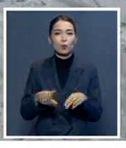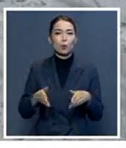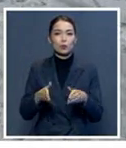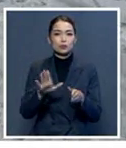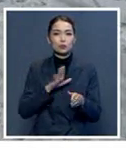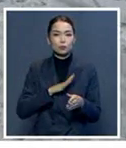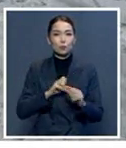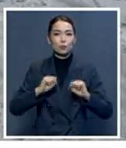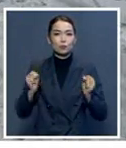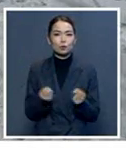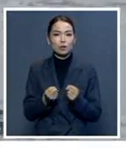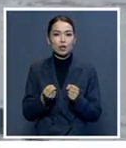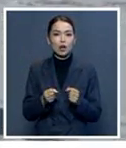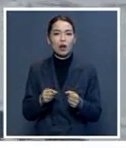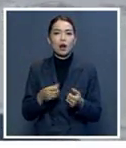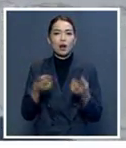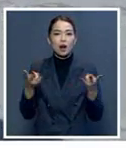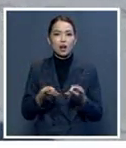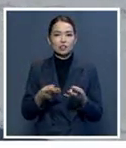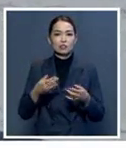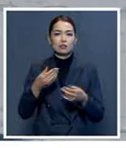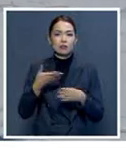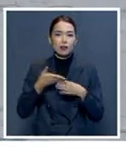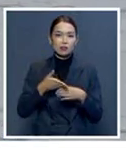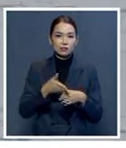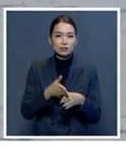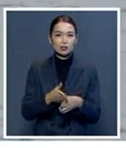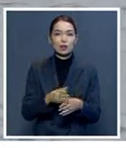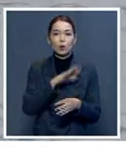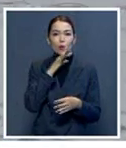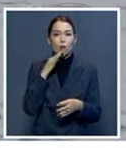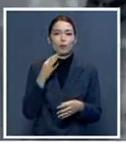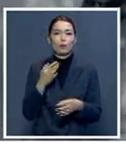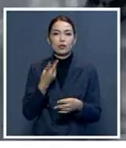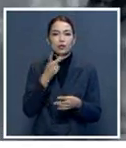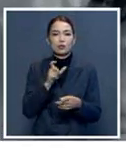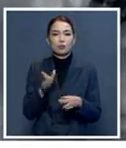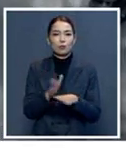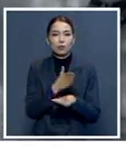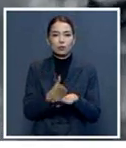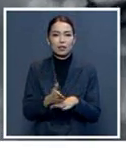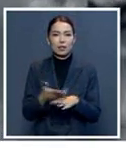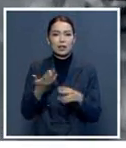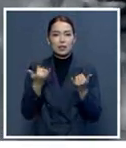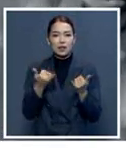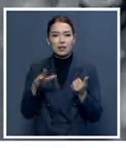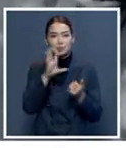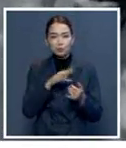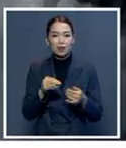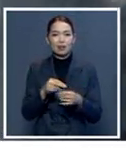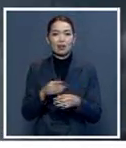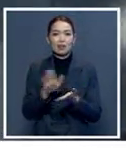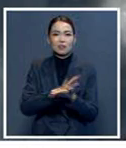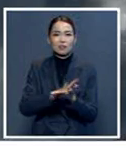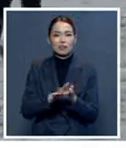арналарын құрсаған мұзды бұзуға қажет жарылғыш зат жылдағыдан 2 есе көп бөлінді. Мақсат тасқын судың жолын кедергілерден